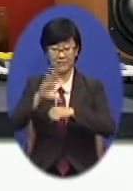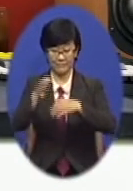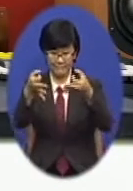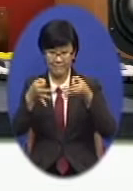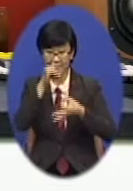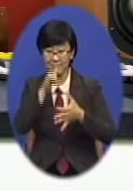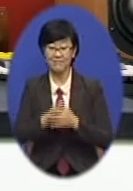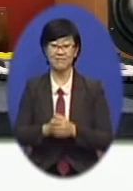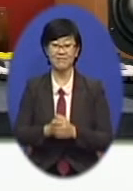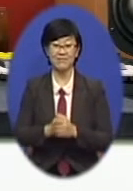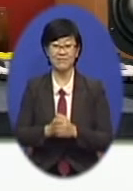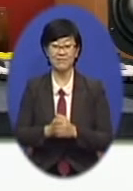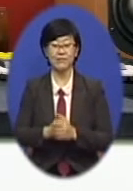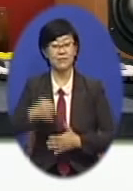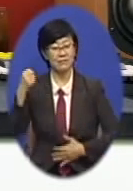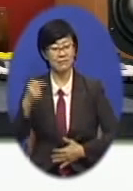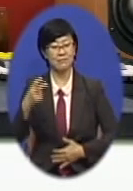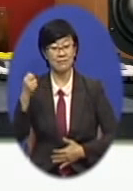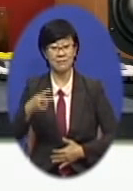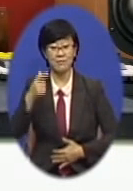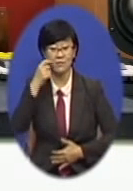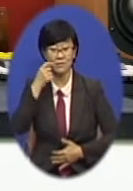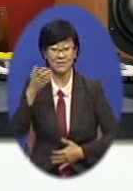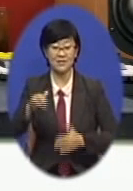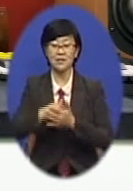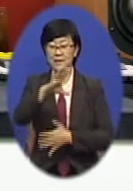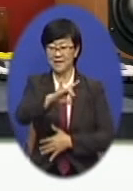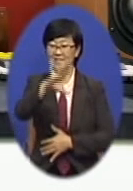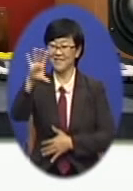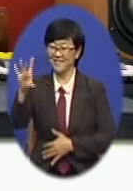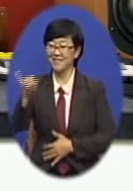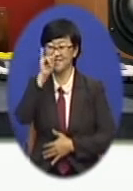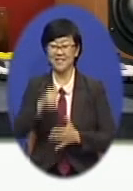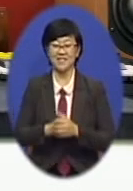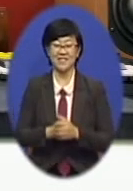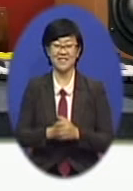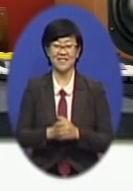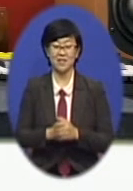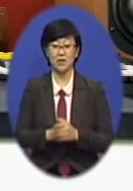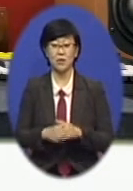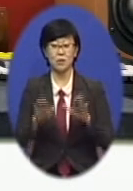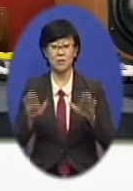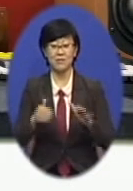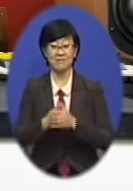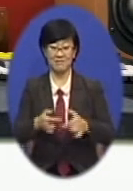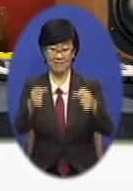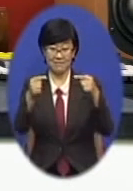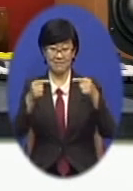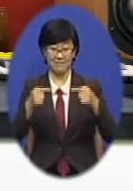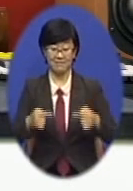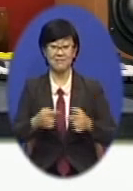보시나요? 어떻습니까? 자주는 못 보고요. 네. 가끔 좀 봐요. 네. 오늘 네. 뭐